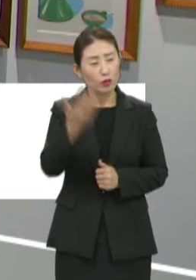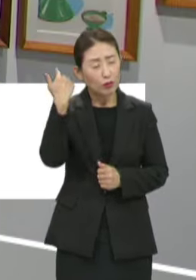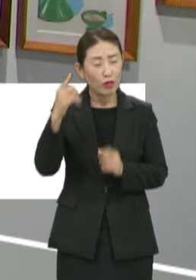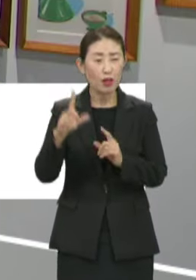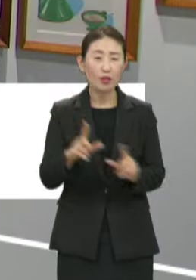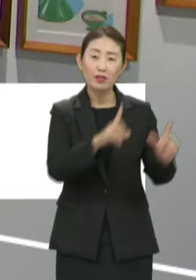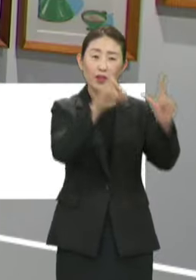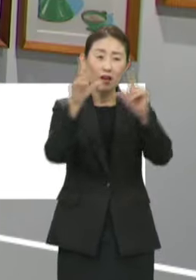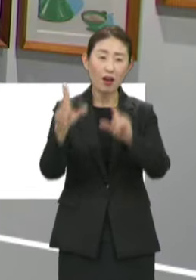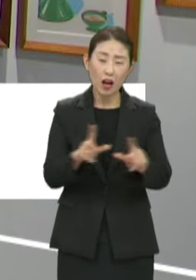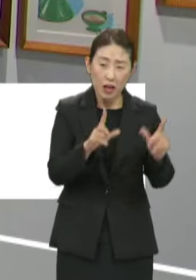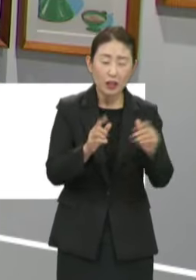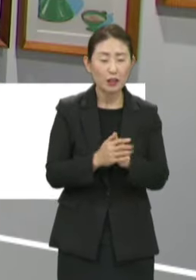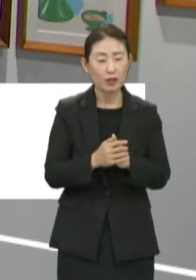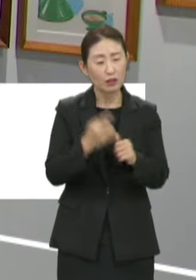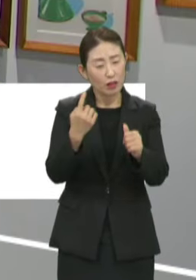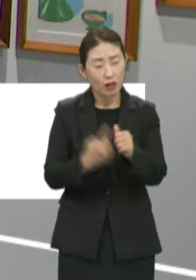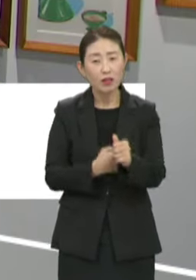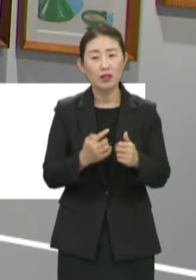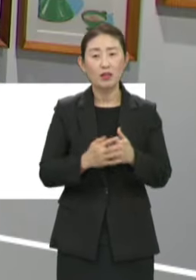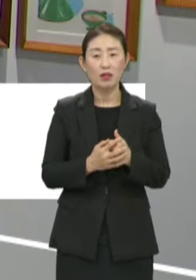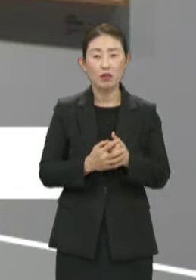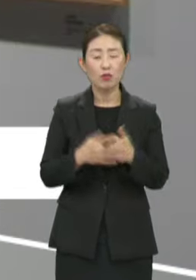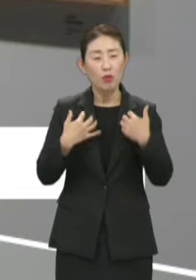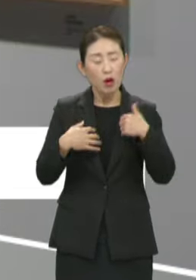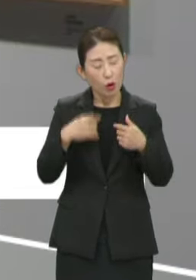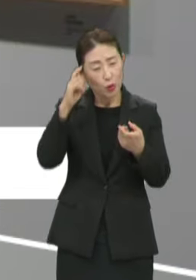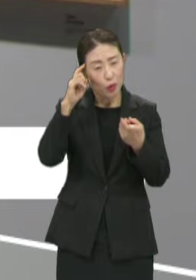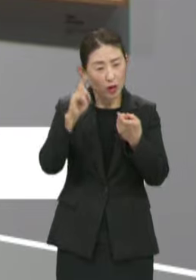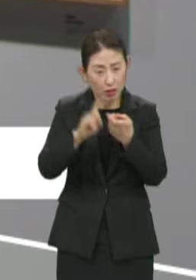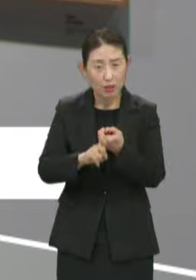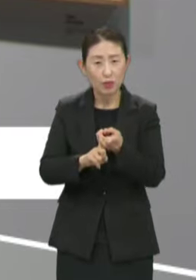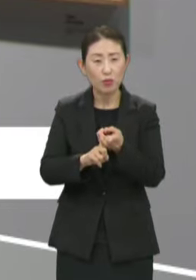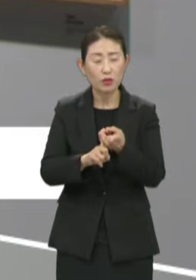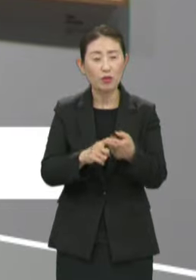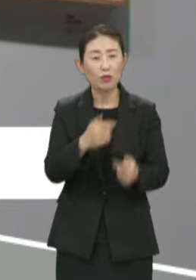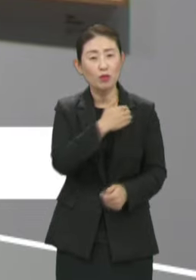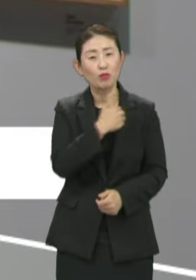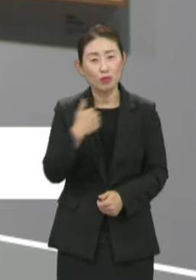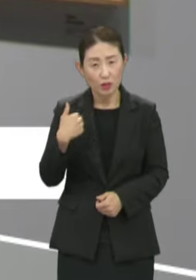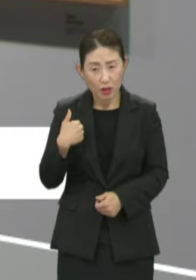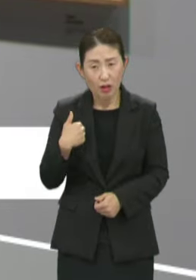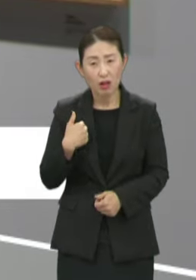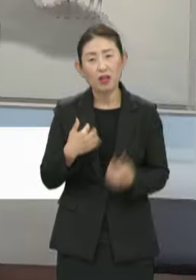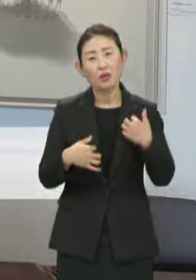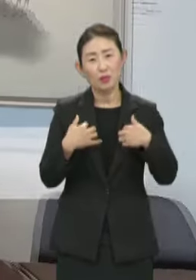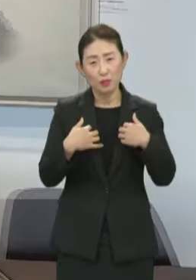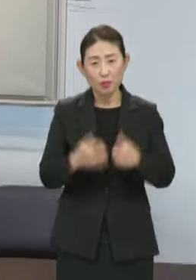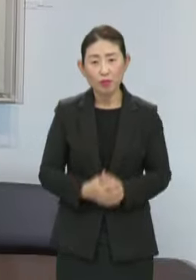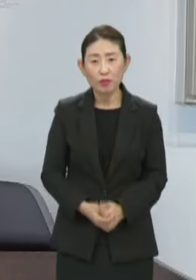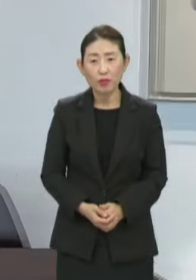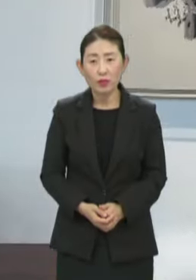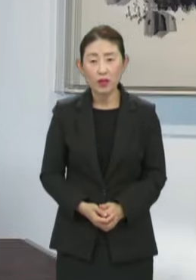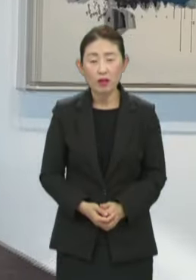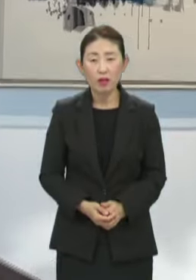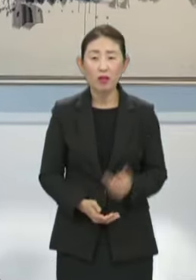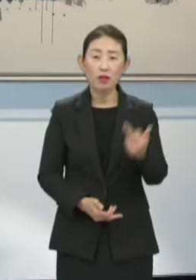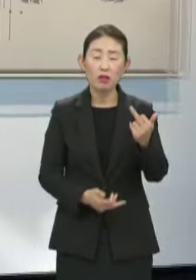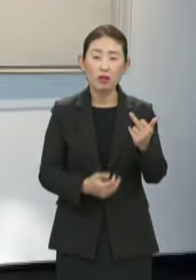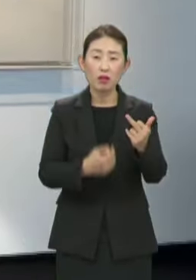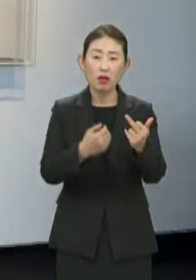놓쳤던 소소한 것들도 관심 있게 볼 수 있는 그런 일상이 풍요로워질 수 있다라는 생각에서 자연을 모티브로